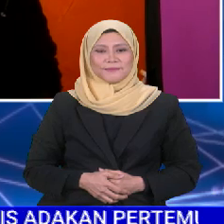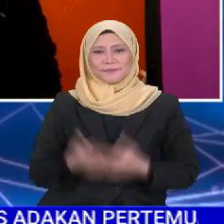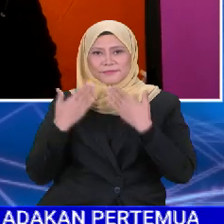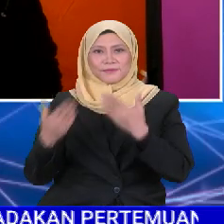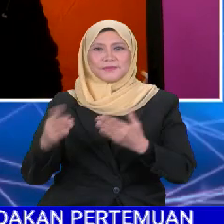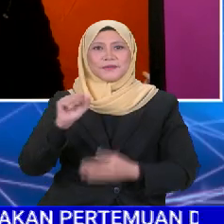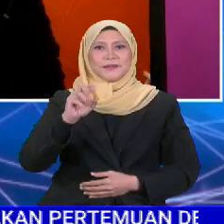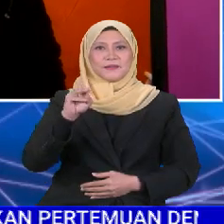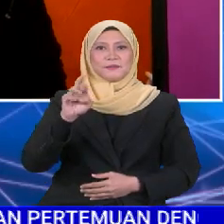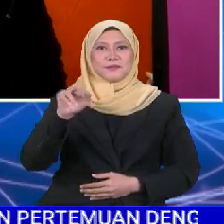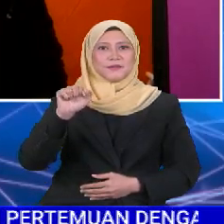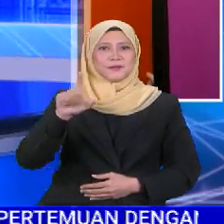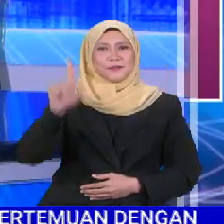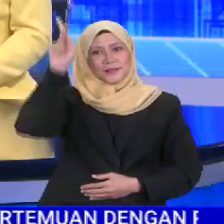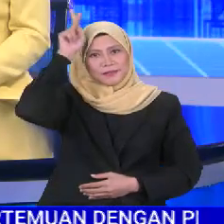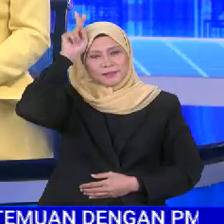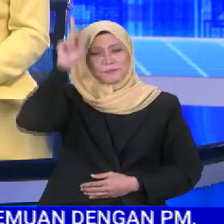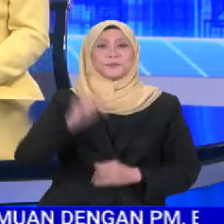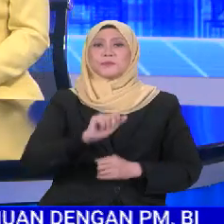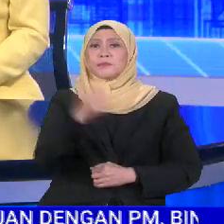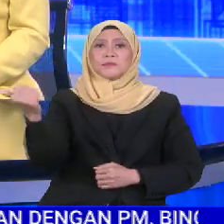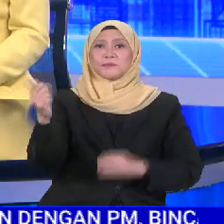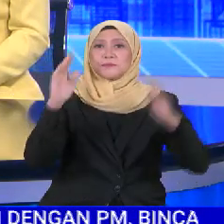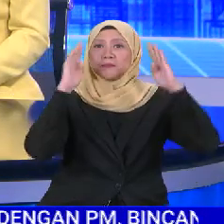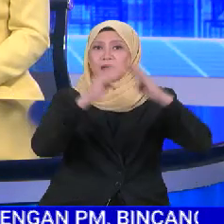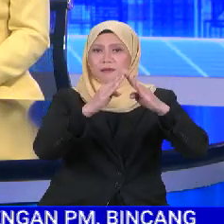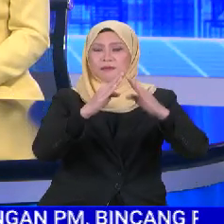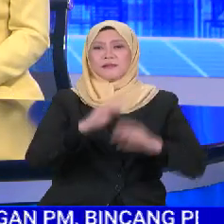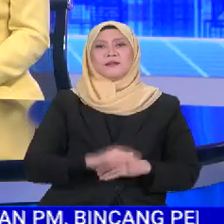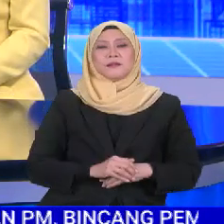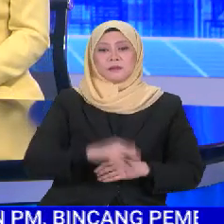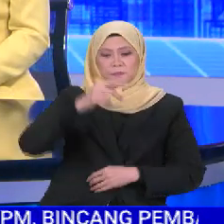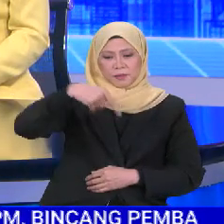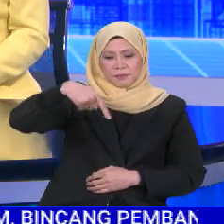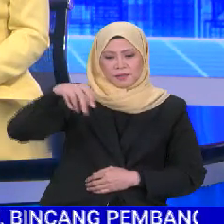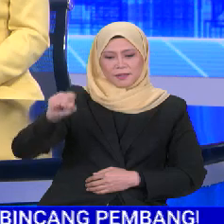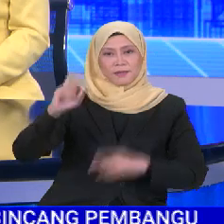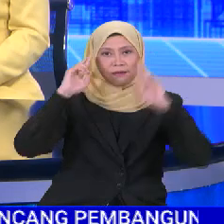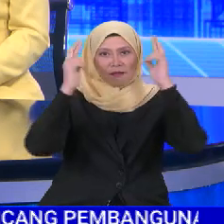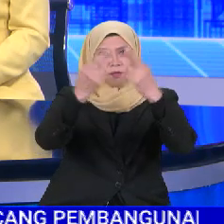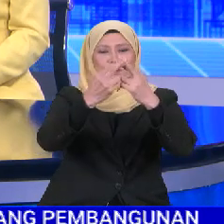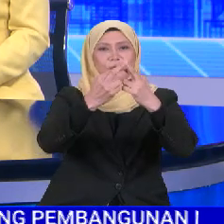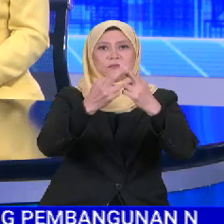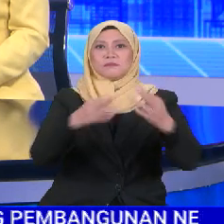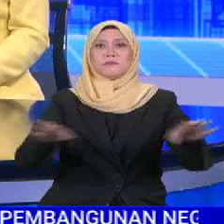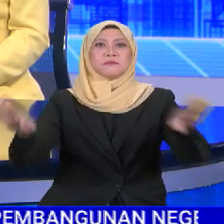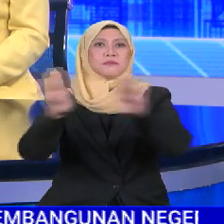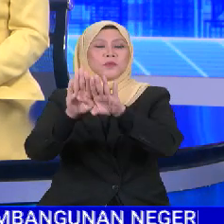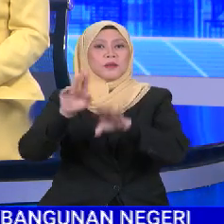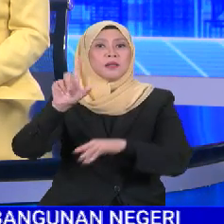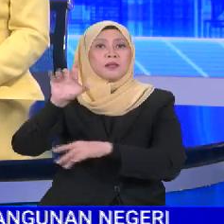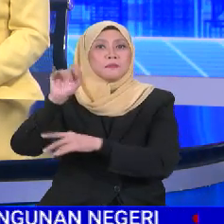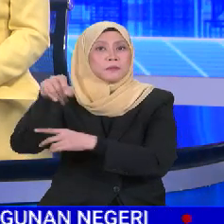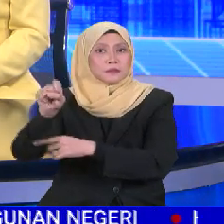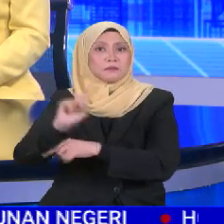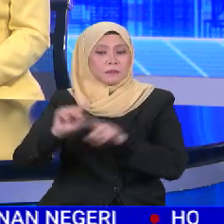Terima kasih Amirul dari Kelantan. Lain pula di Pahang, semua PPS di daerah Raub dan Lipis ditutup. Namun ada